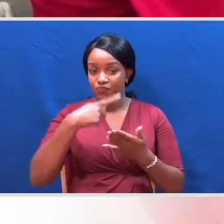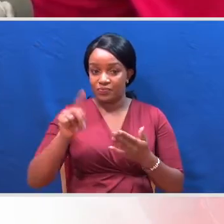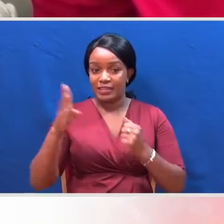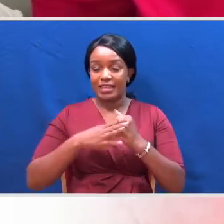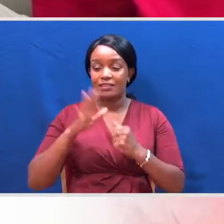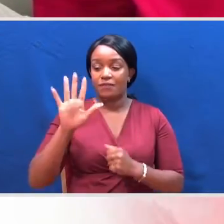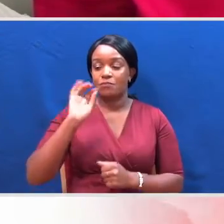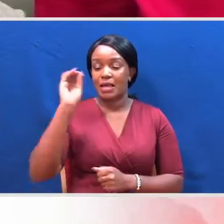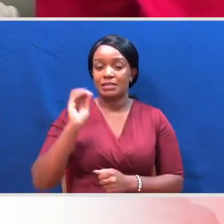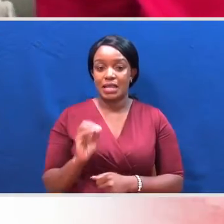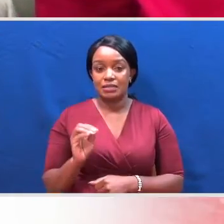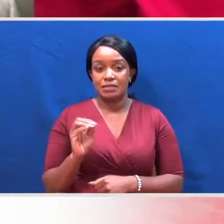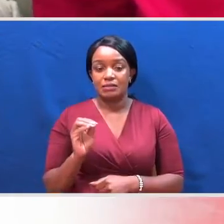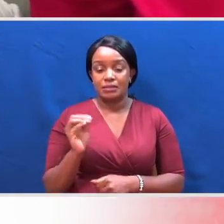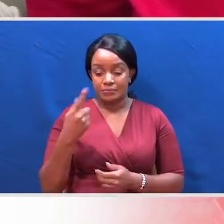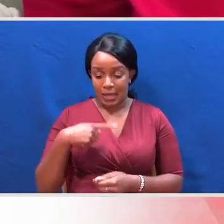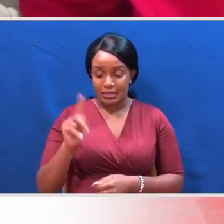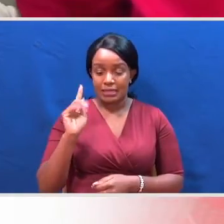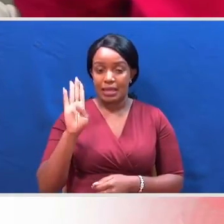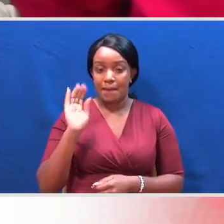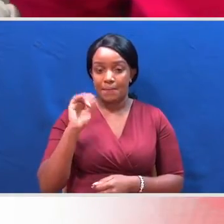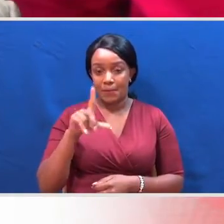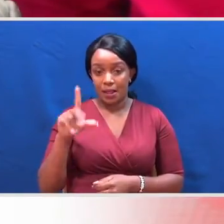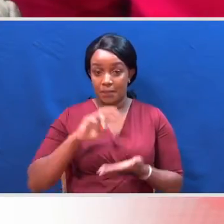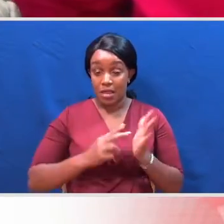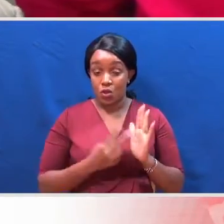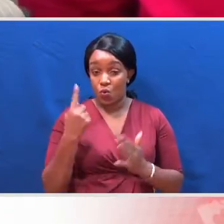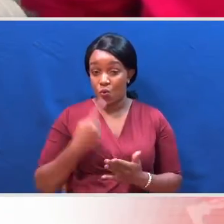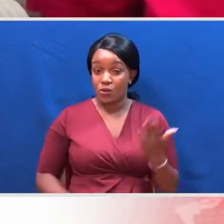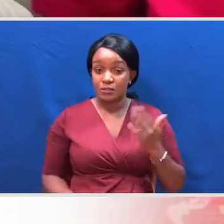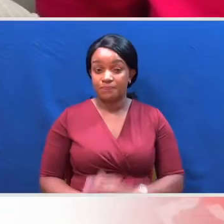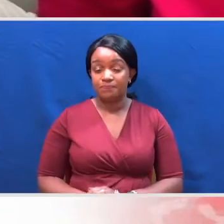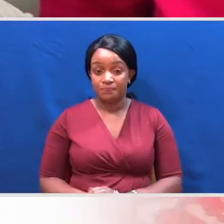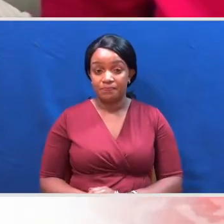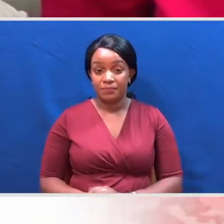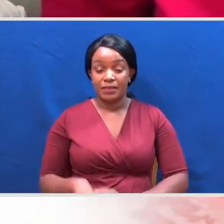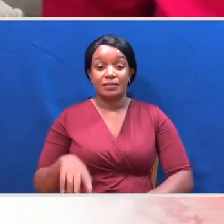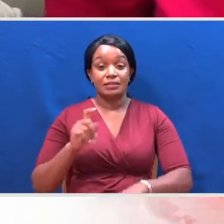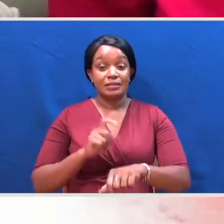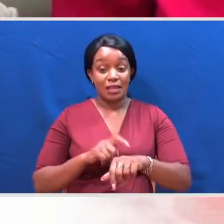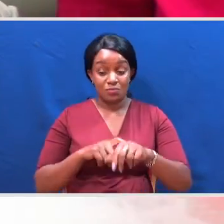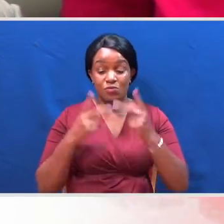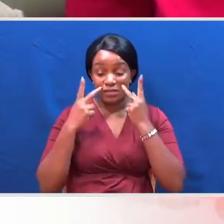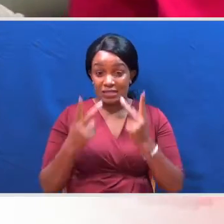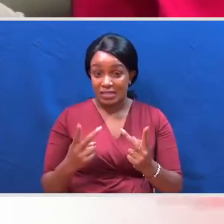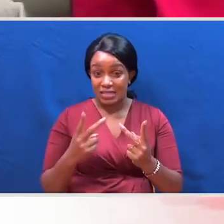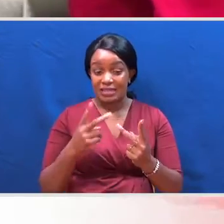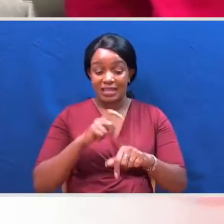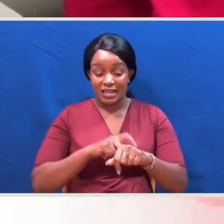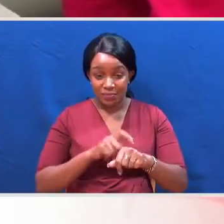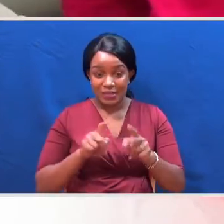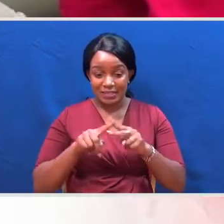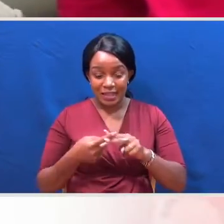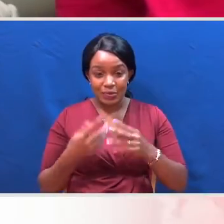95%, 85%. Na hivyo ni kumaanisha kwamba ukiona pale tulianza vile kulikuwa na resistance